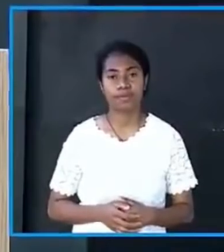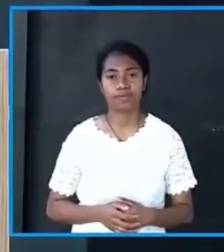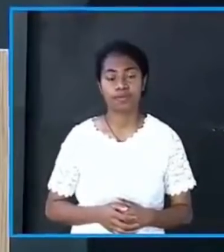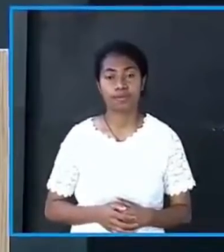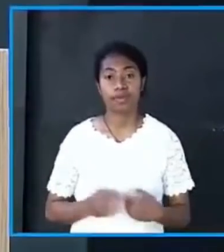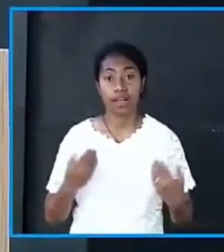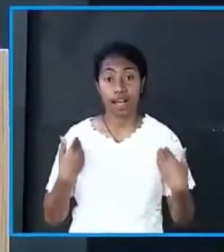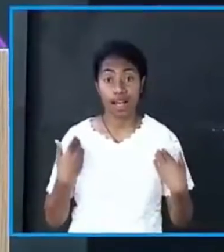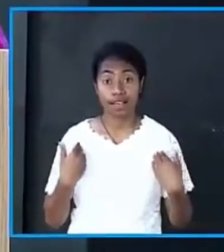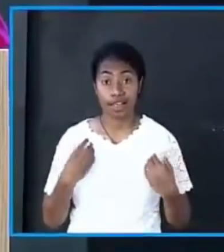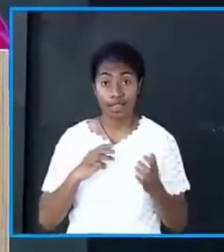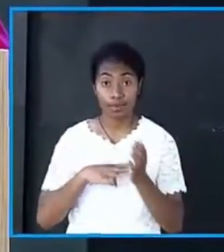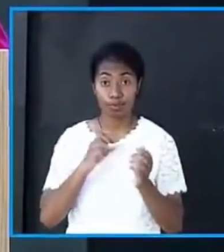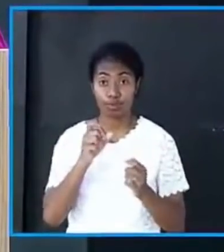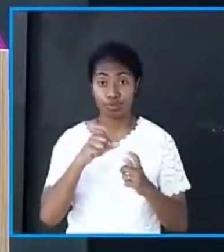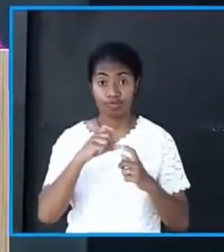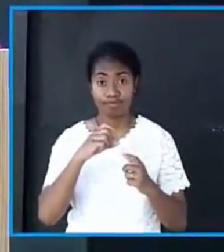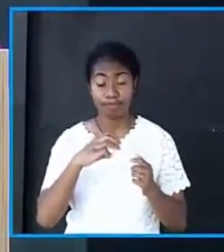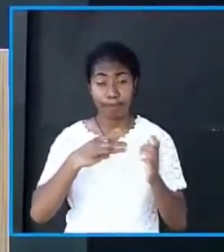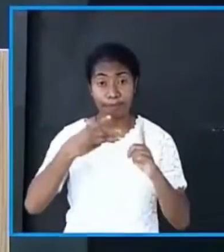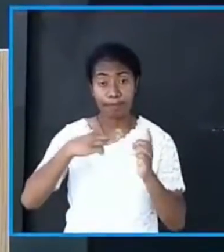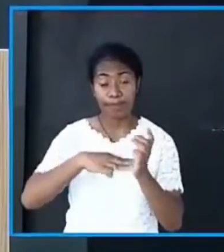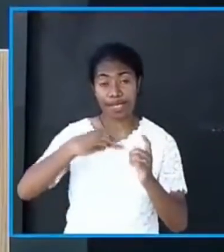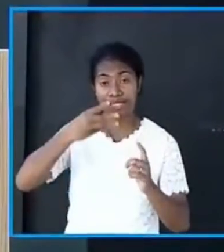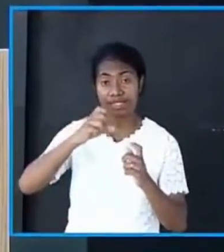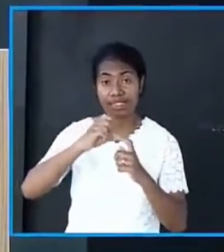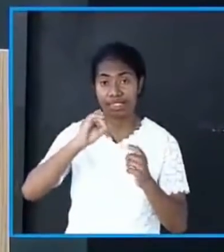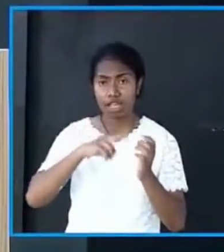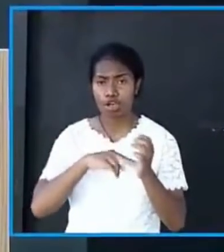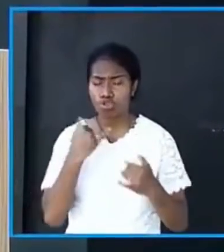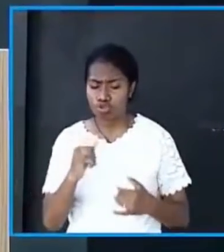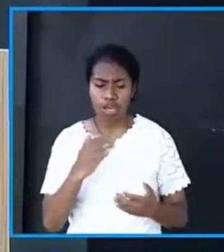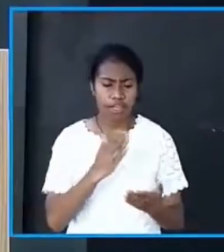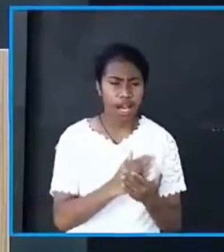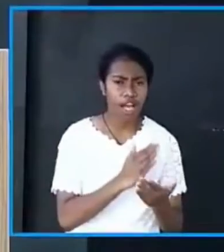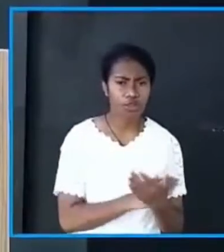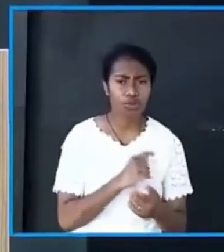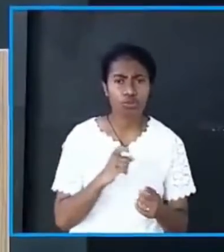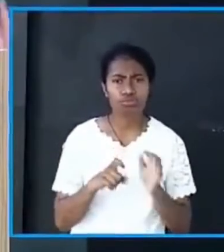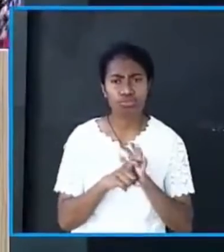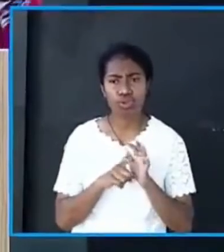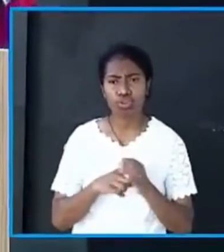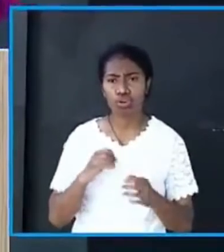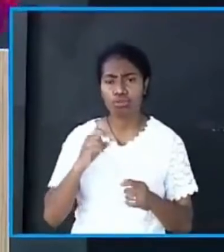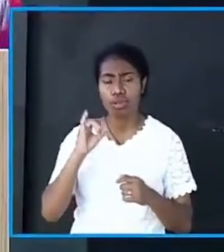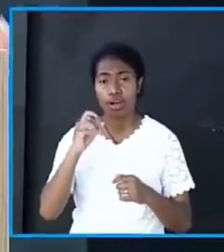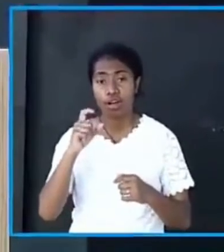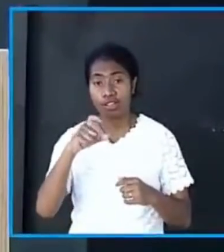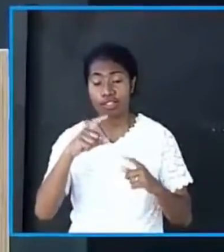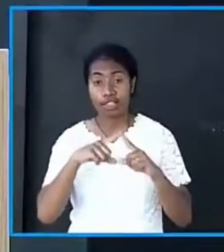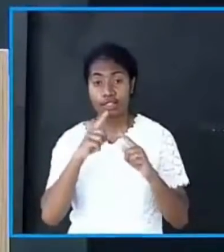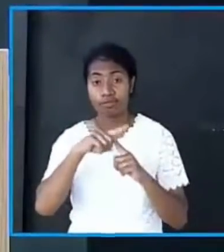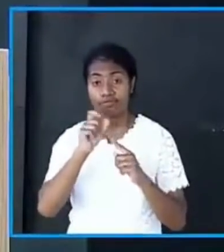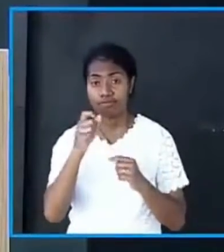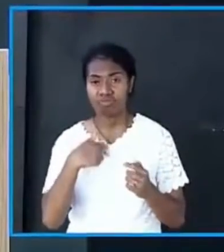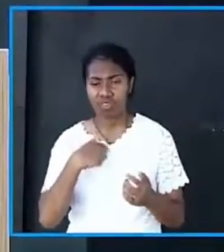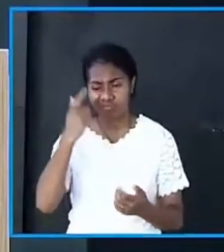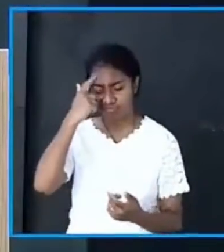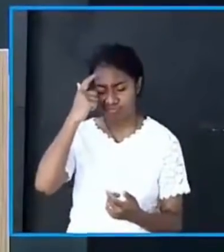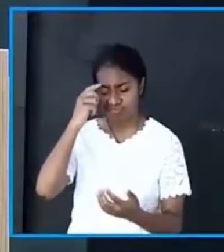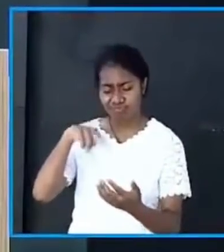Hai pada mesin yang diatur bisa main catur saudara main catur jago jago nyanyi pikir Berapa langkah